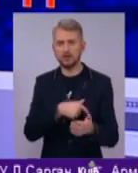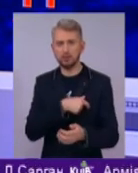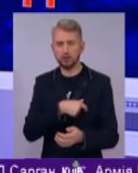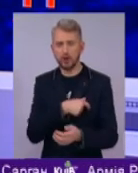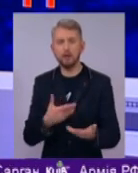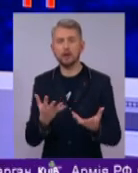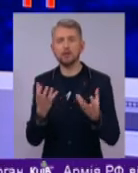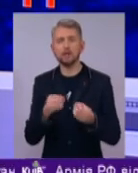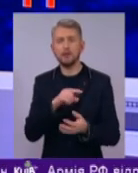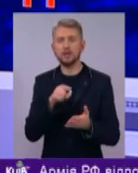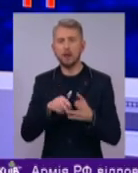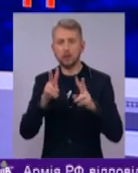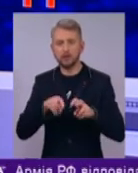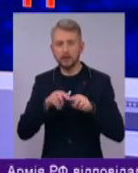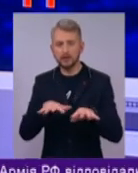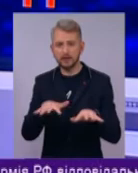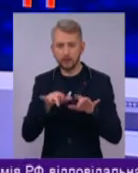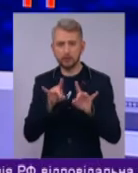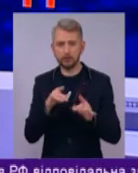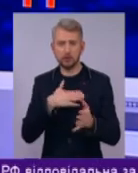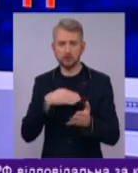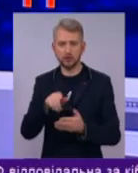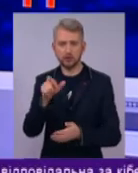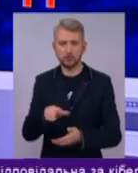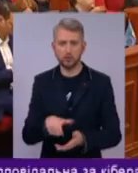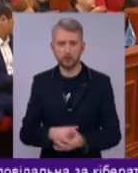Які ще питання розглядали на сесії, розкаже Богдан Бур'яненко.